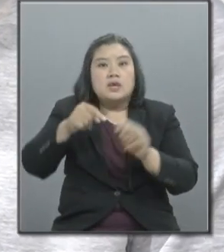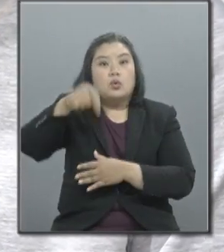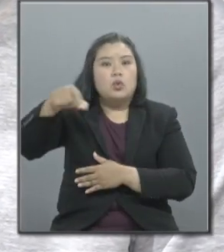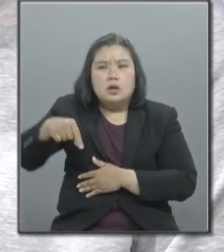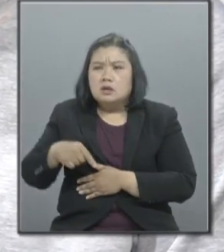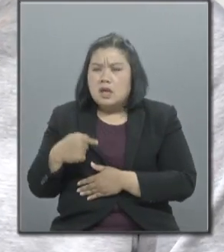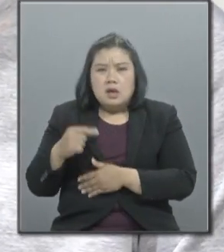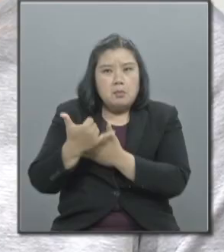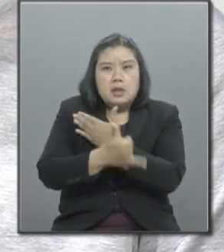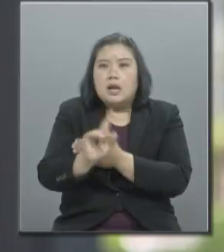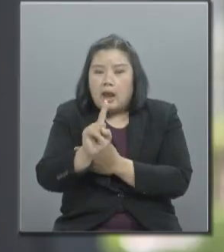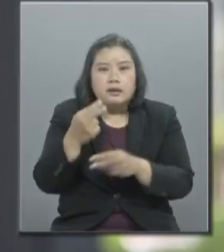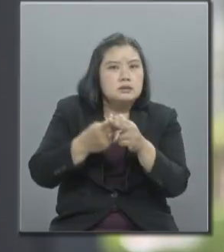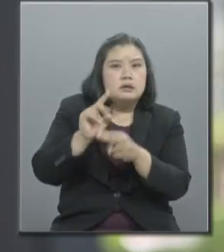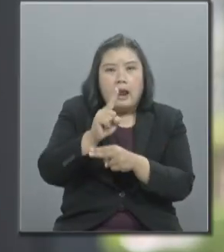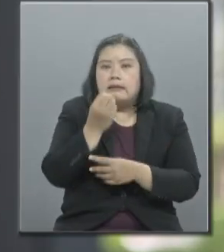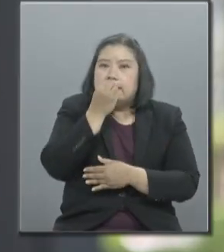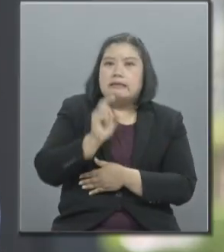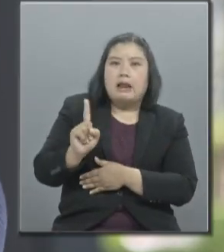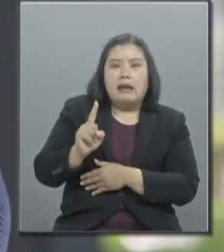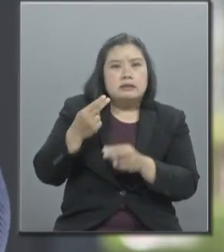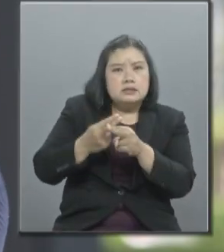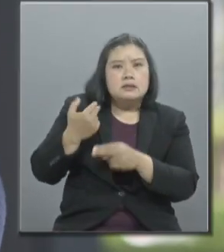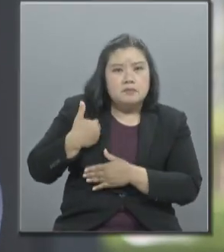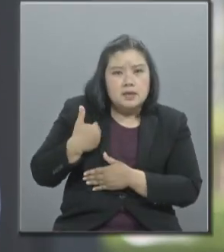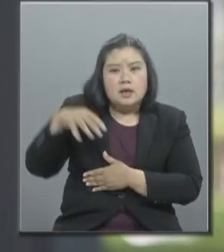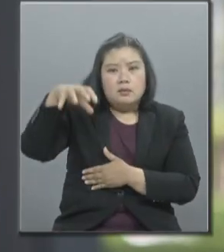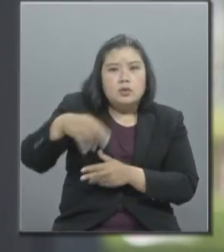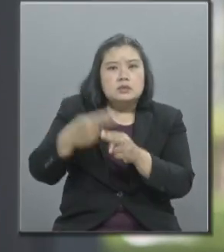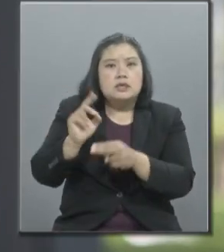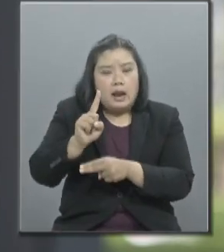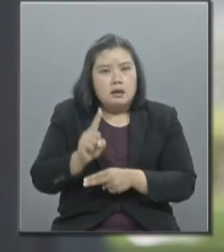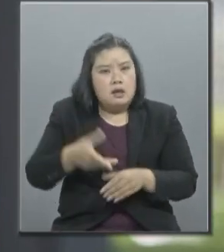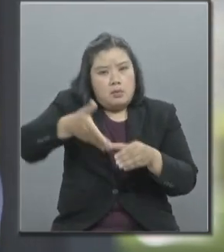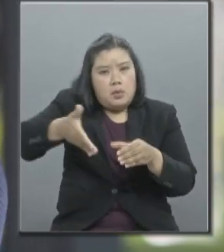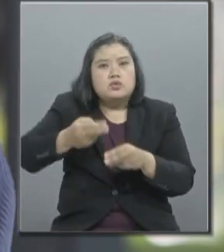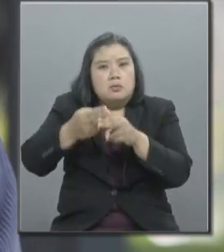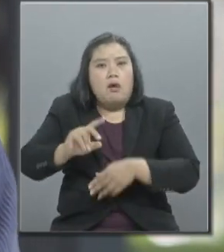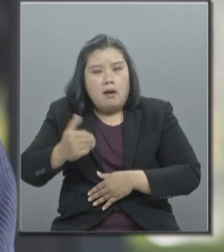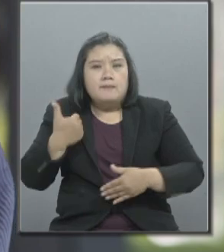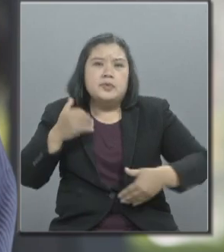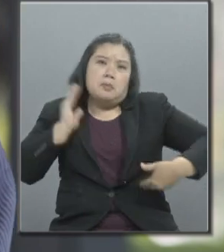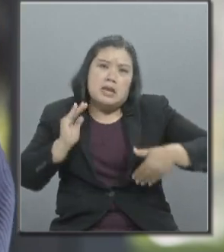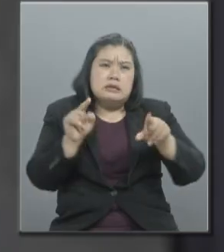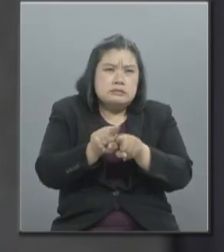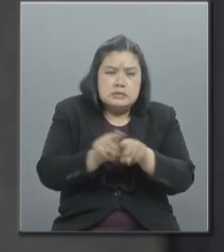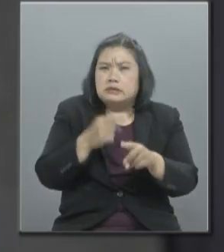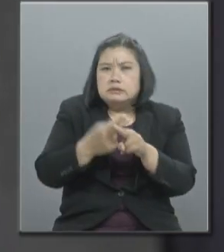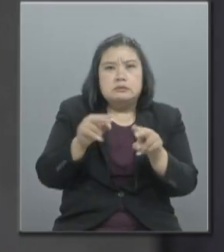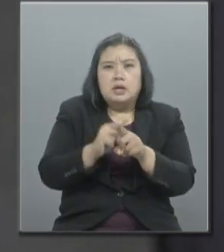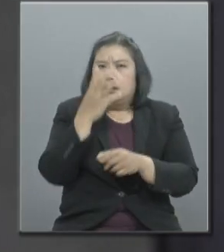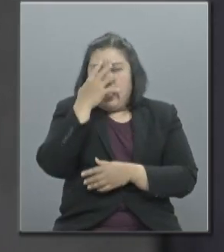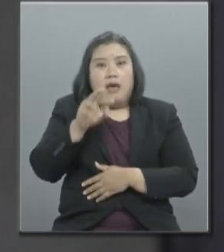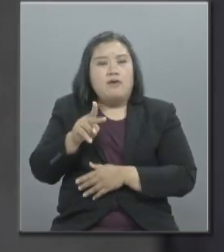กมันใช่ไหมชื่ออาหารจานนี้เรียกอย่างนี้เหรอสถานที่ตรงนี้อย่างนี้เหรอสัตว์ประเภทนี้แม้ดูสมมติเป็นลิงเหมือนกันหมดเลยหน้าตาเดียวกันไม่ใช่น